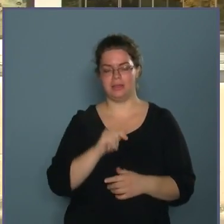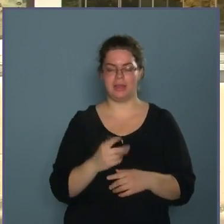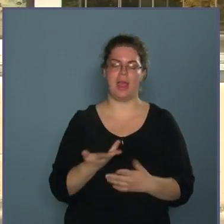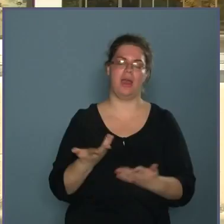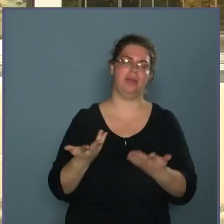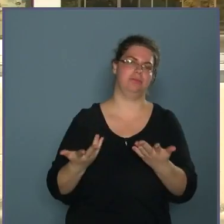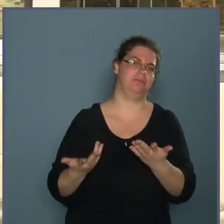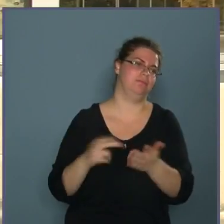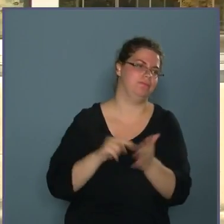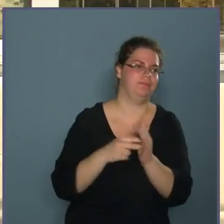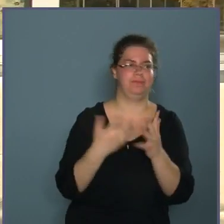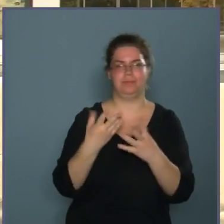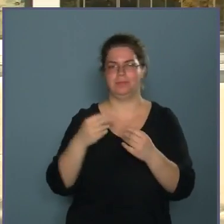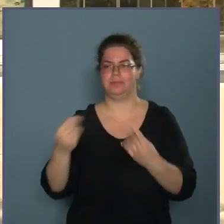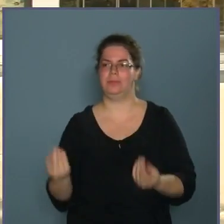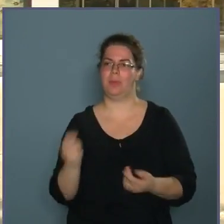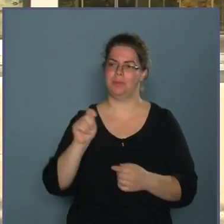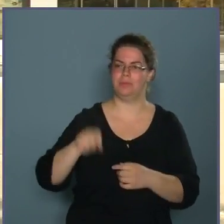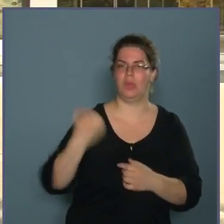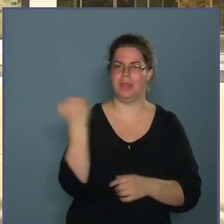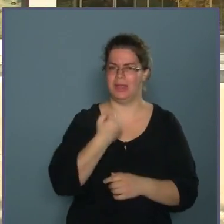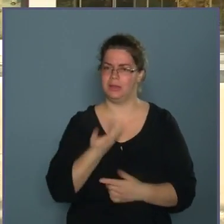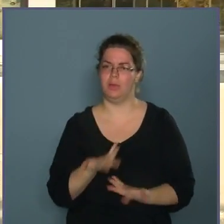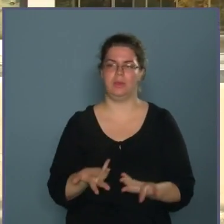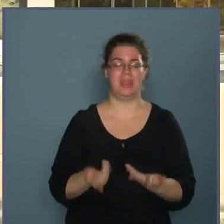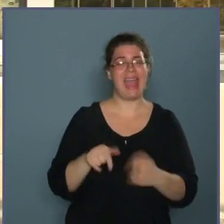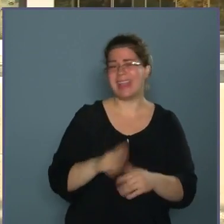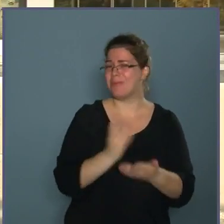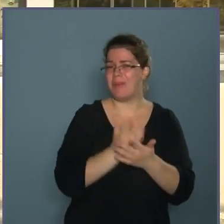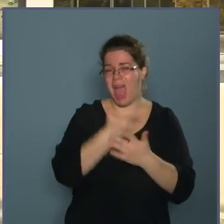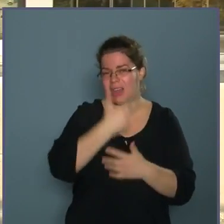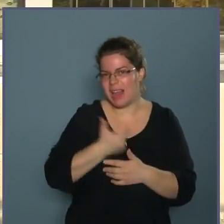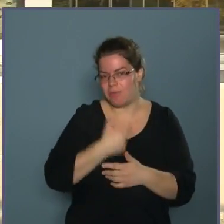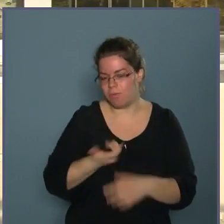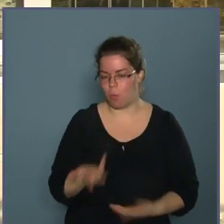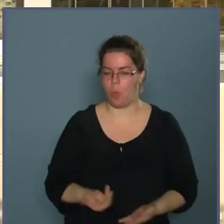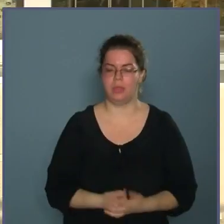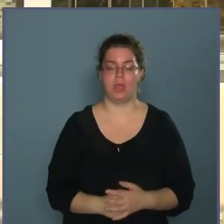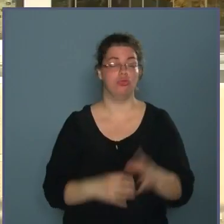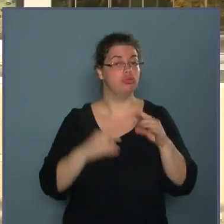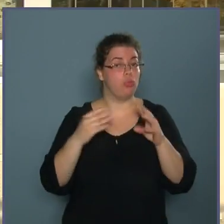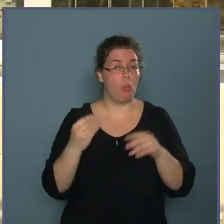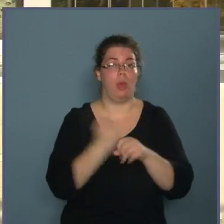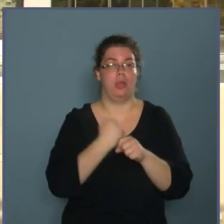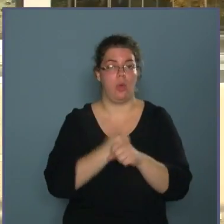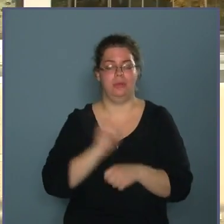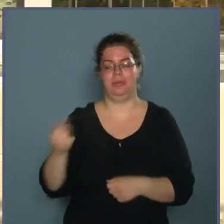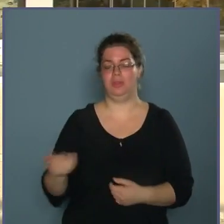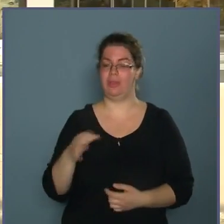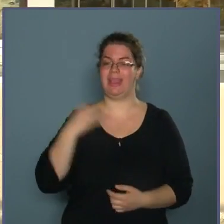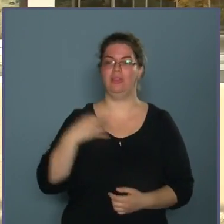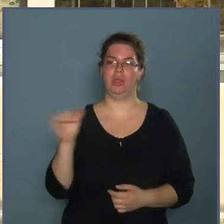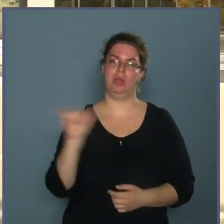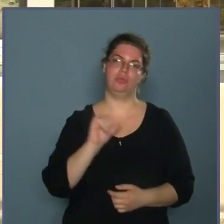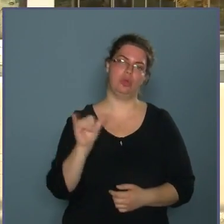képalkodó diagnosztika, az intenzív osztály, ezek elavulóban vannak jelenleg. Nagyon sokat dolgoztunk, és hát az Egészséges